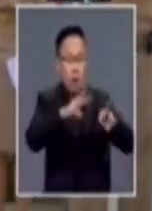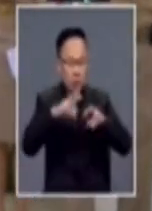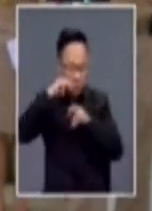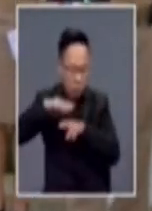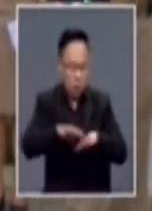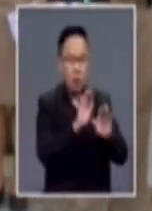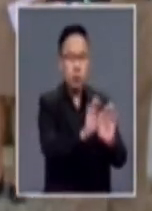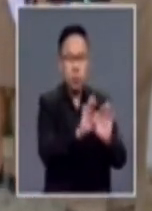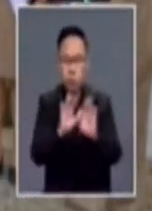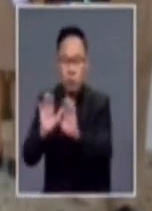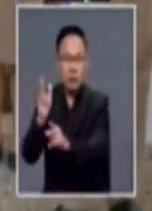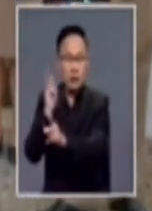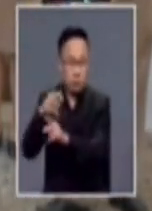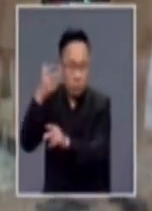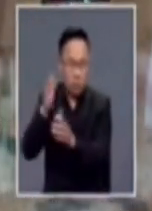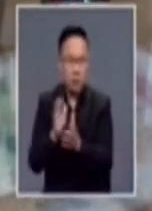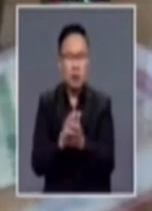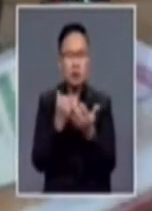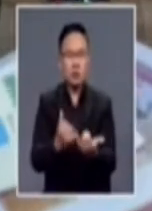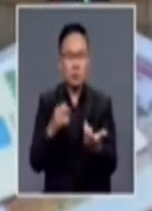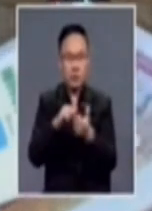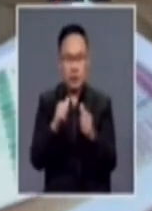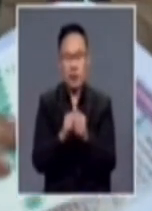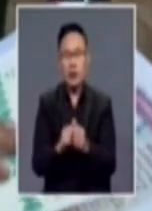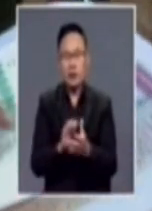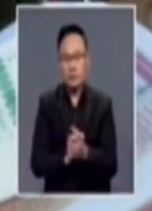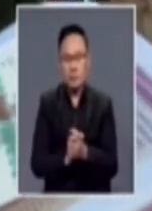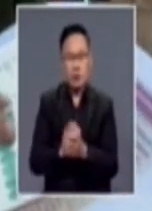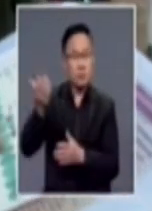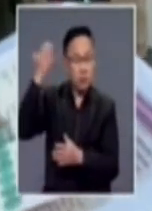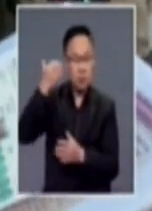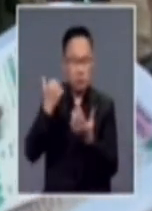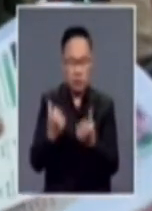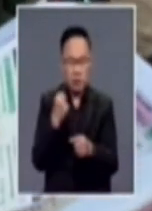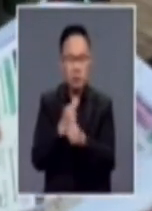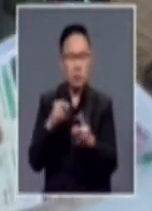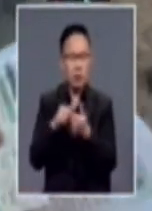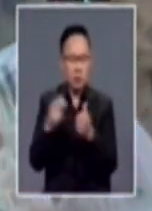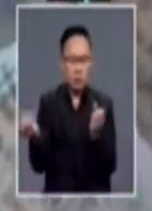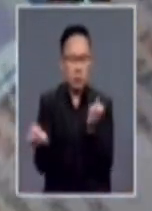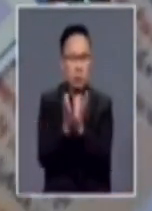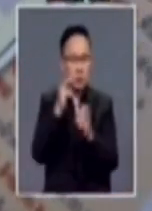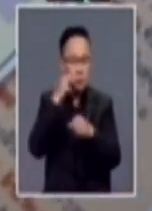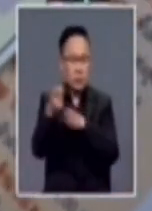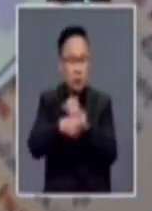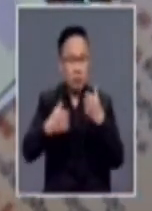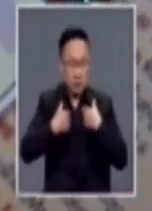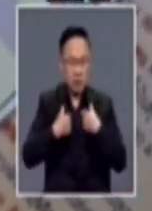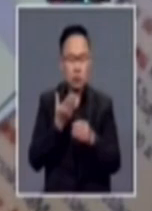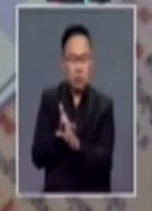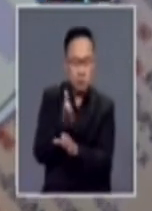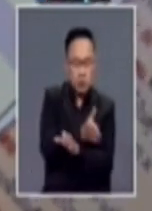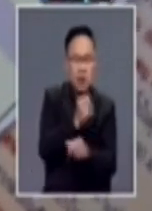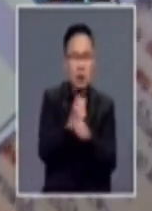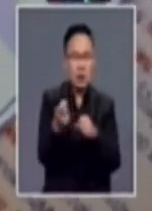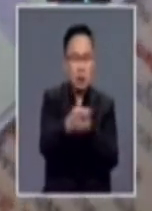ไหลออกสู่ทะเลทำให้นาหลายไร่จะกลายเป็นแก้มลิงส่งผลให้นาข้าวเสียหายไปบ้างรวมถึงต้องเร่งเกี่ยวข้าว